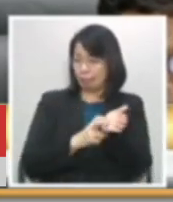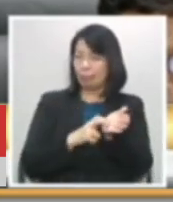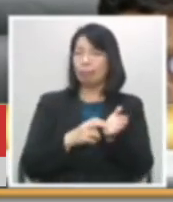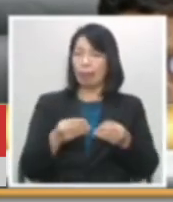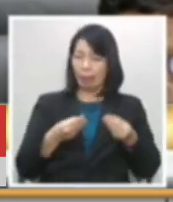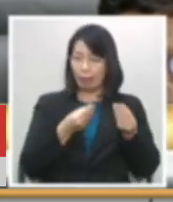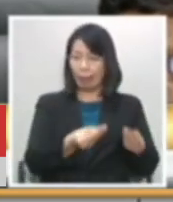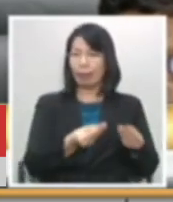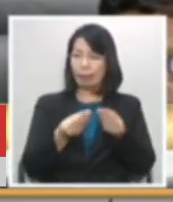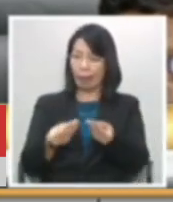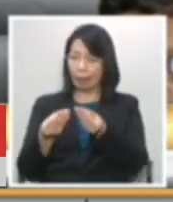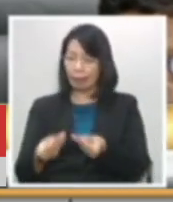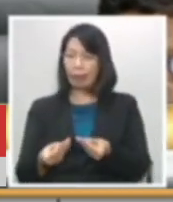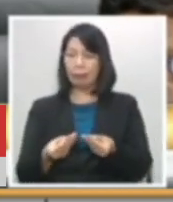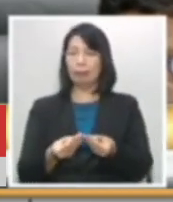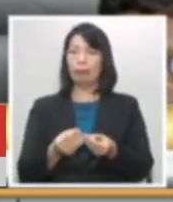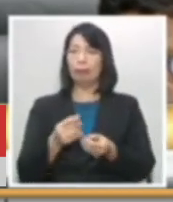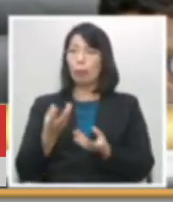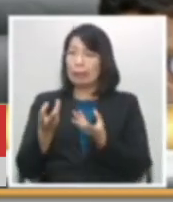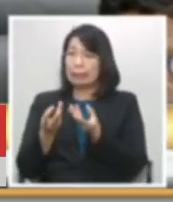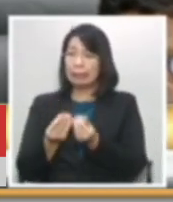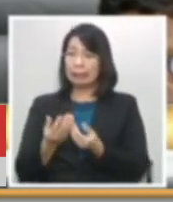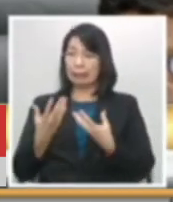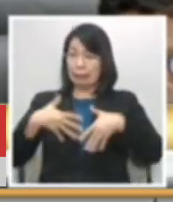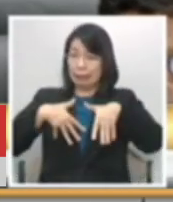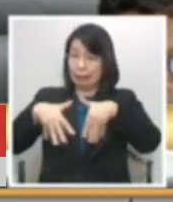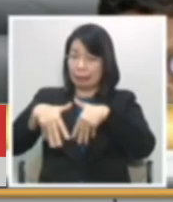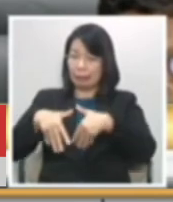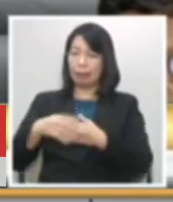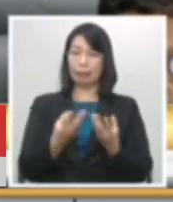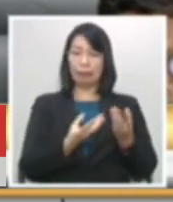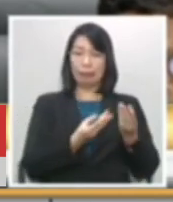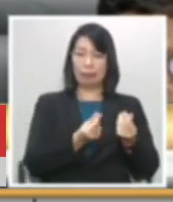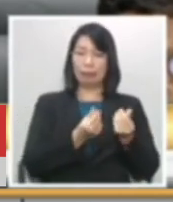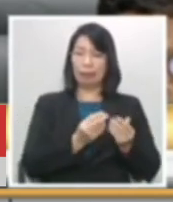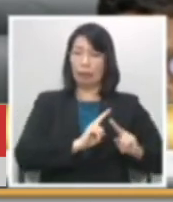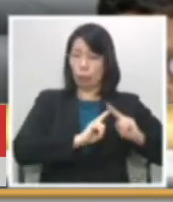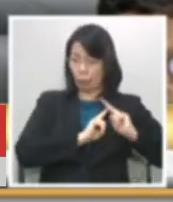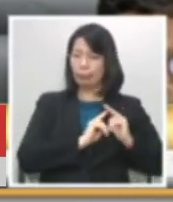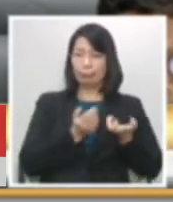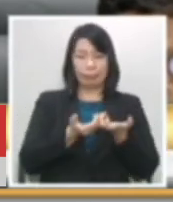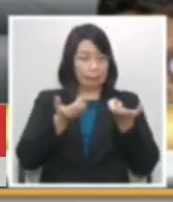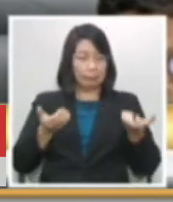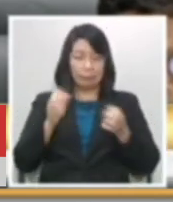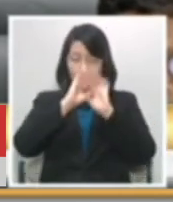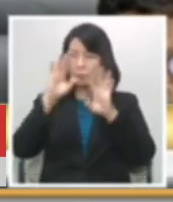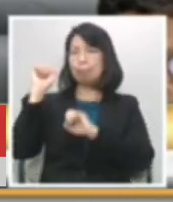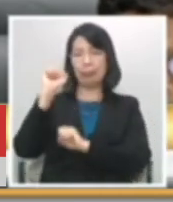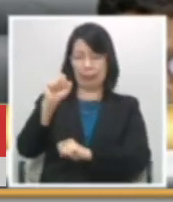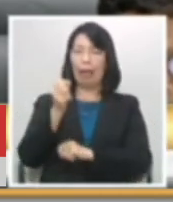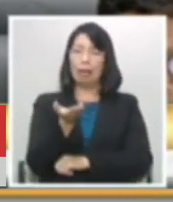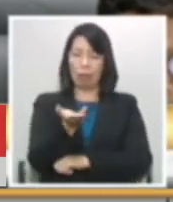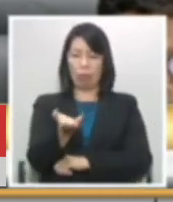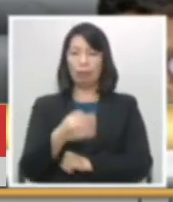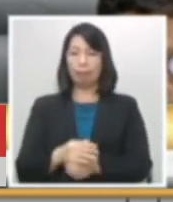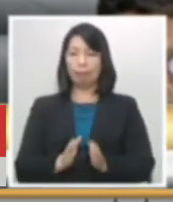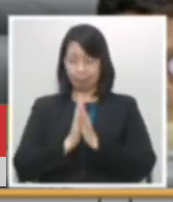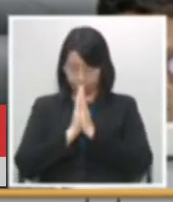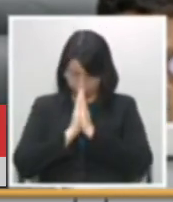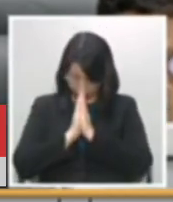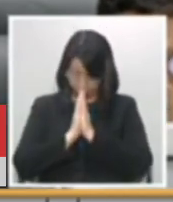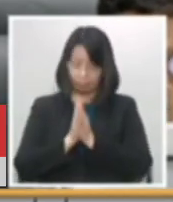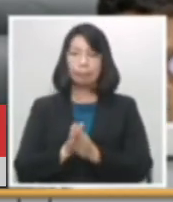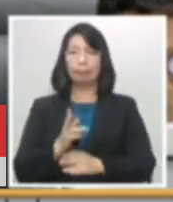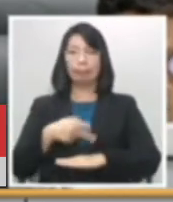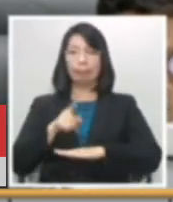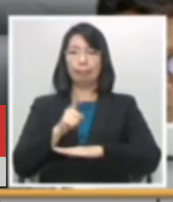างที่สาธารณประโยชน์กับที่เอกสารสิทธิ์ของชาวบ้านที่ควรจะได้รับขอกราบขอบคุณท่านประธาน